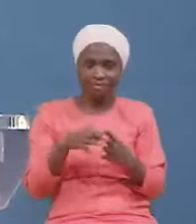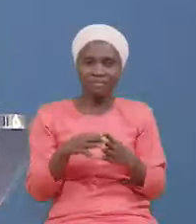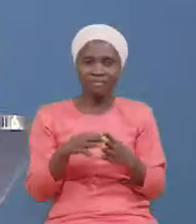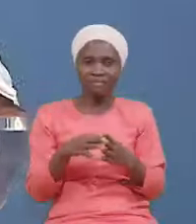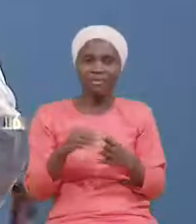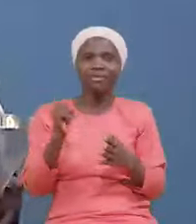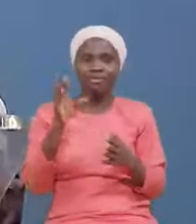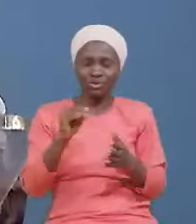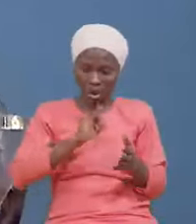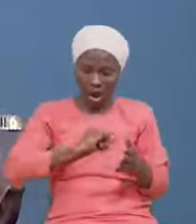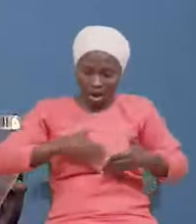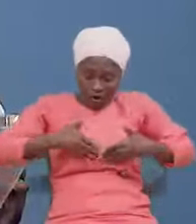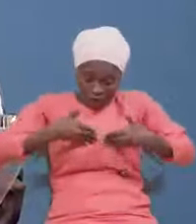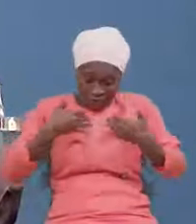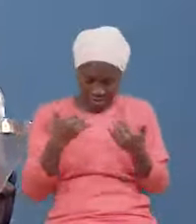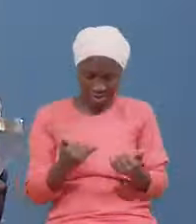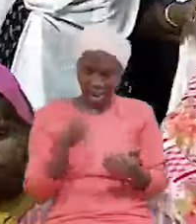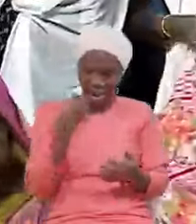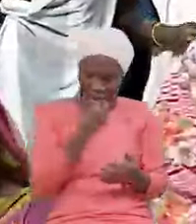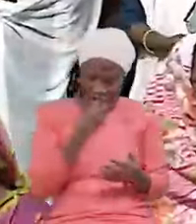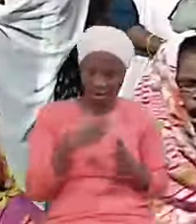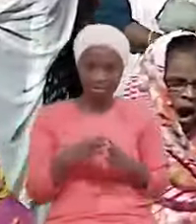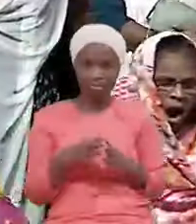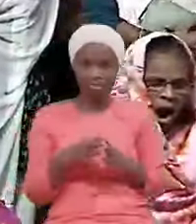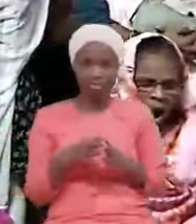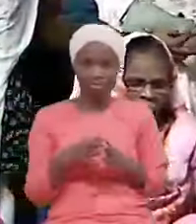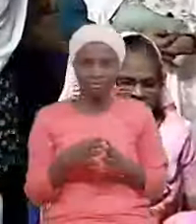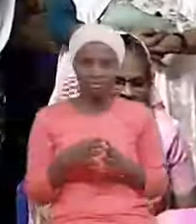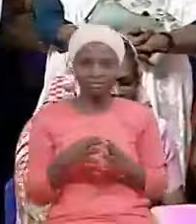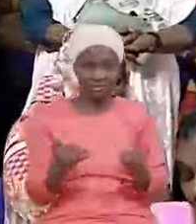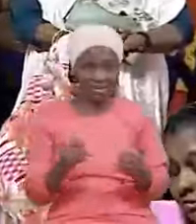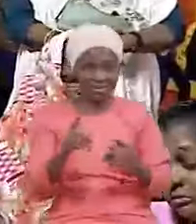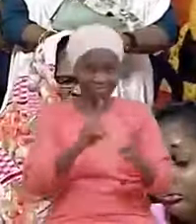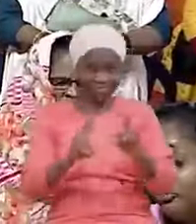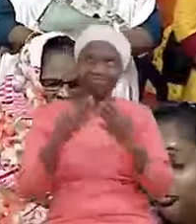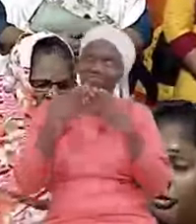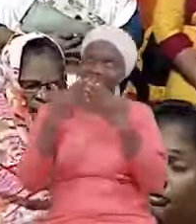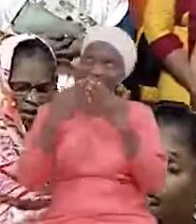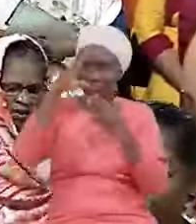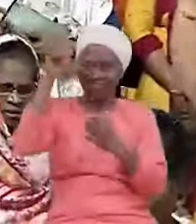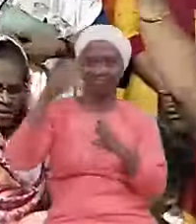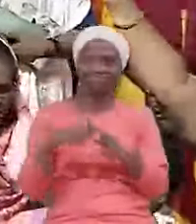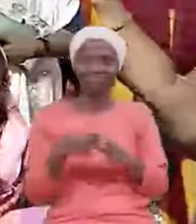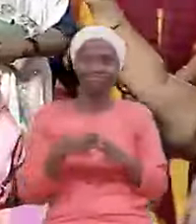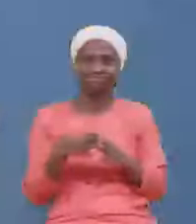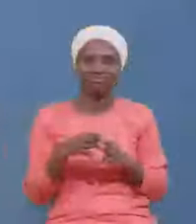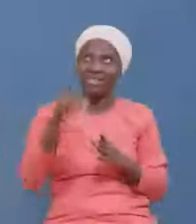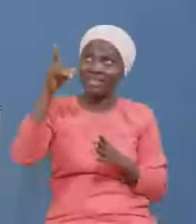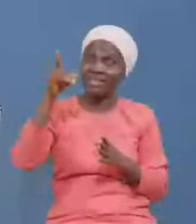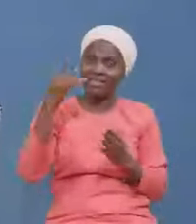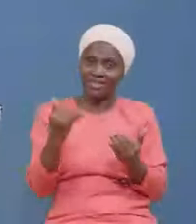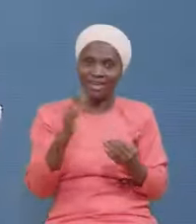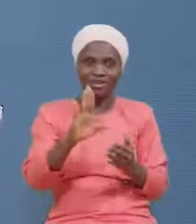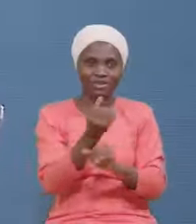So I confess. కనుక నేను ఒప్పుకుంటున్నాను. Now you thank him. ఆయనకు వందనాలు చెప్పండి. You are now my savior. ఇప్పుడు